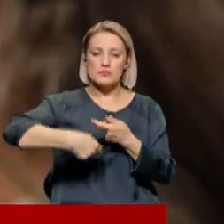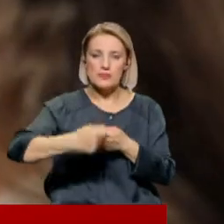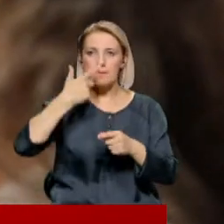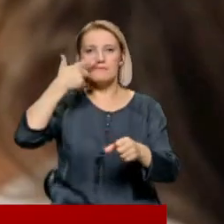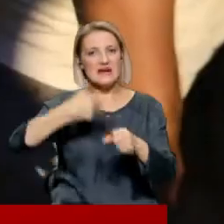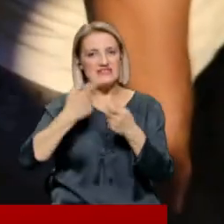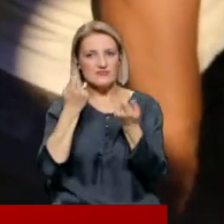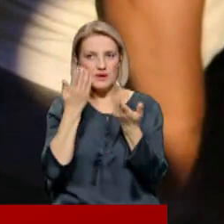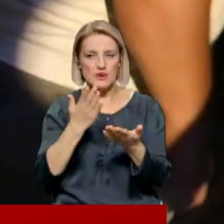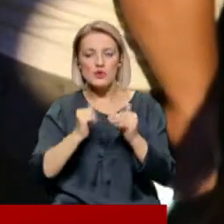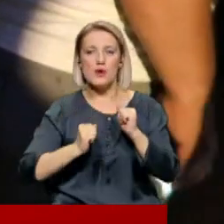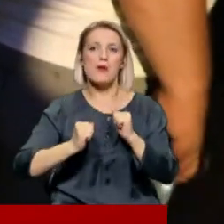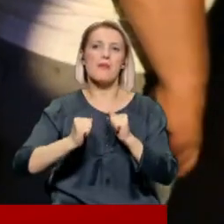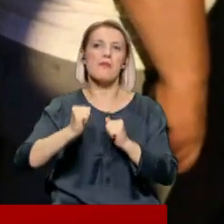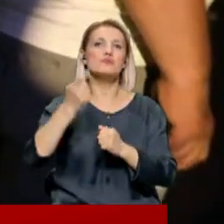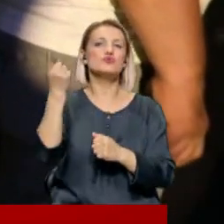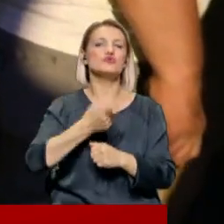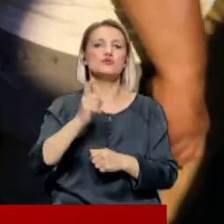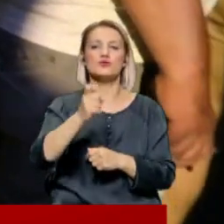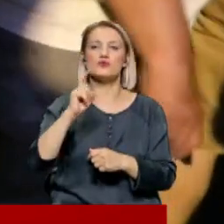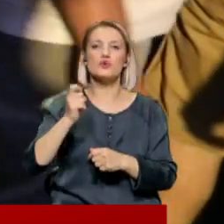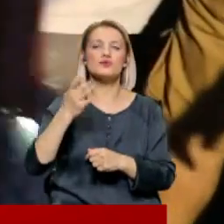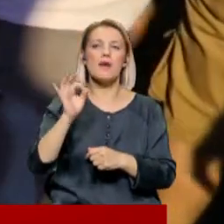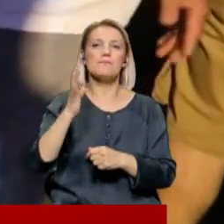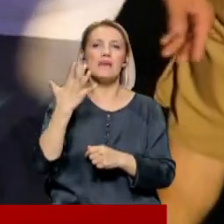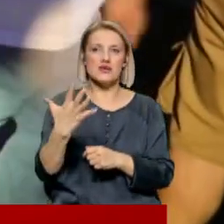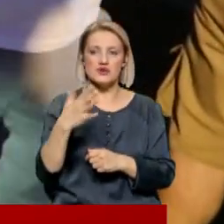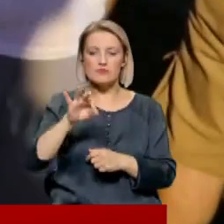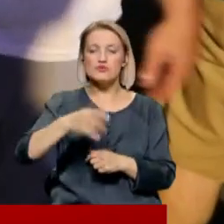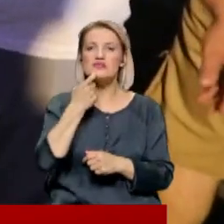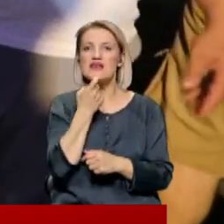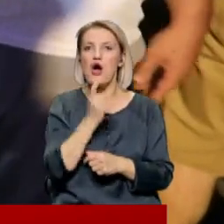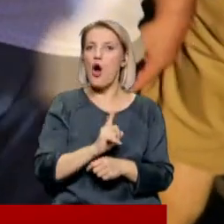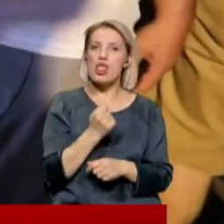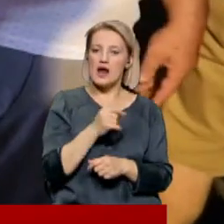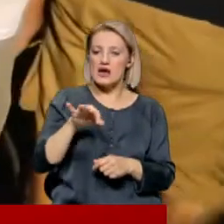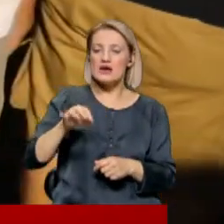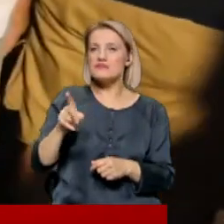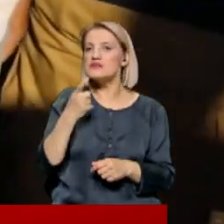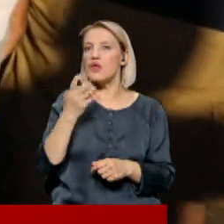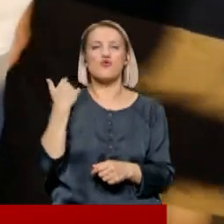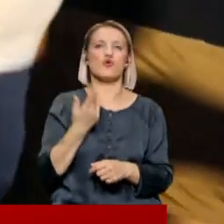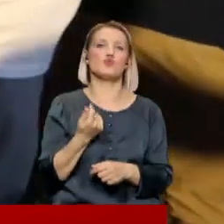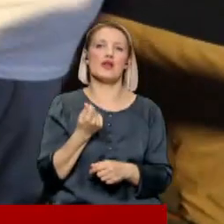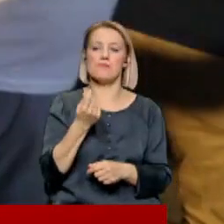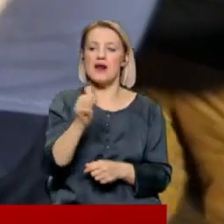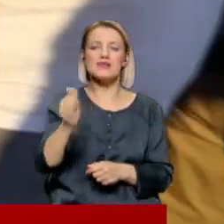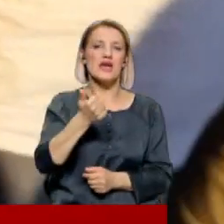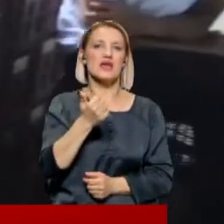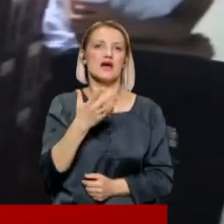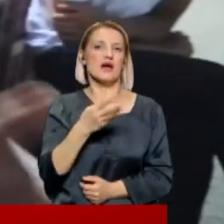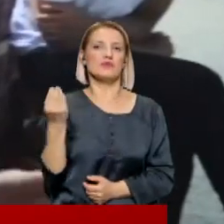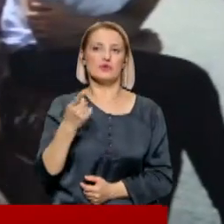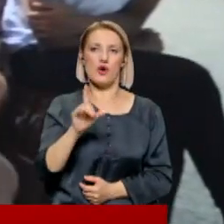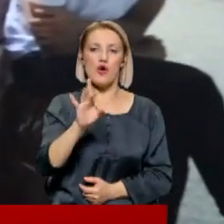mazot fiyatları. Yükseliyor %90-95 de şöyle bir şey var. Bu senenin 10 lirası geçen senenin 3 lirası. Paranın değeri kayboldu, maliyetler